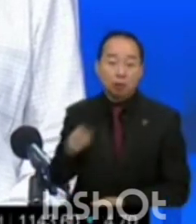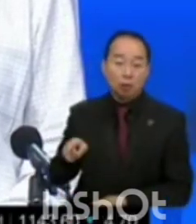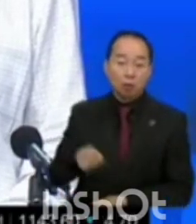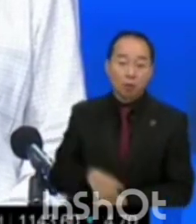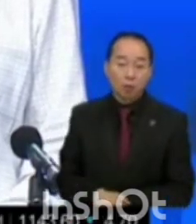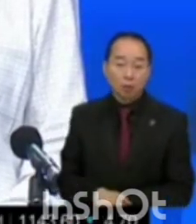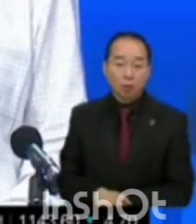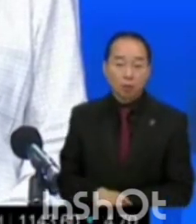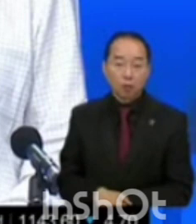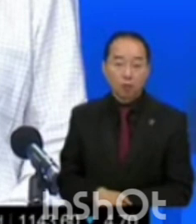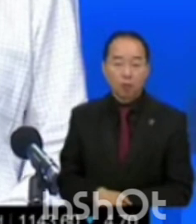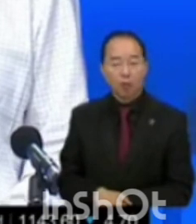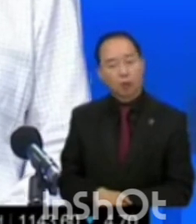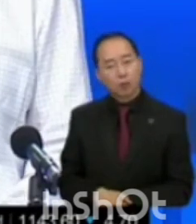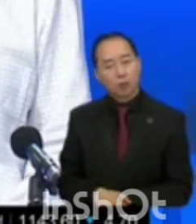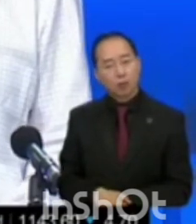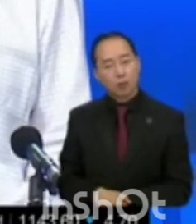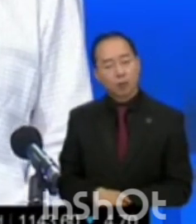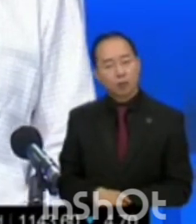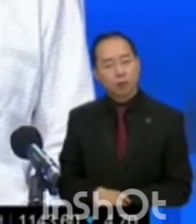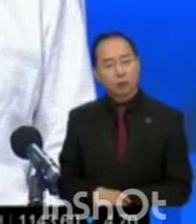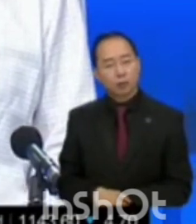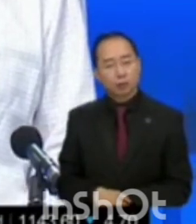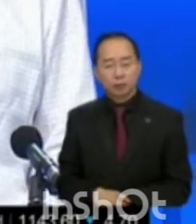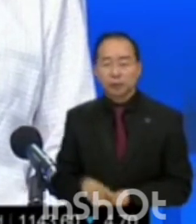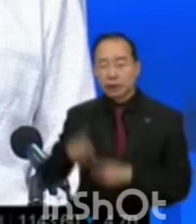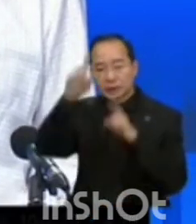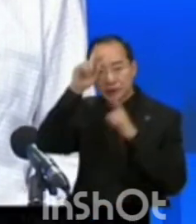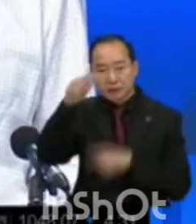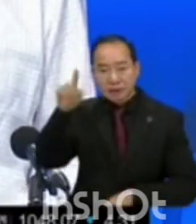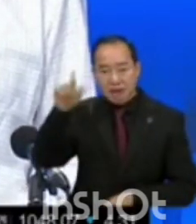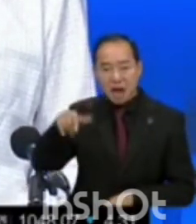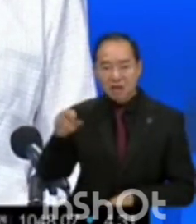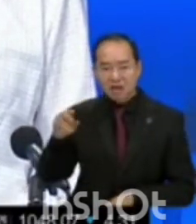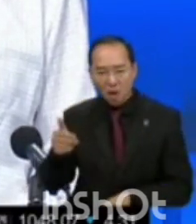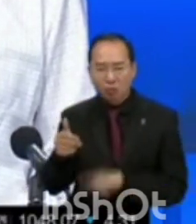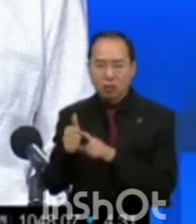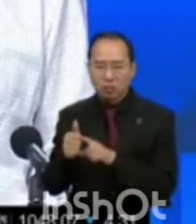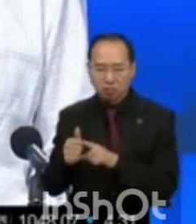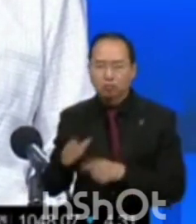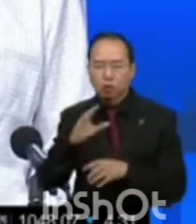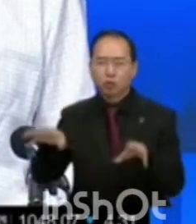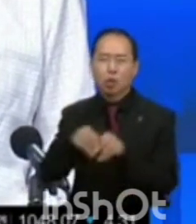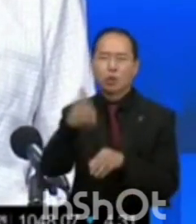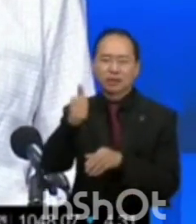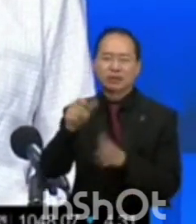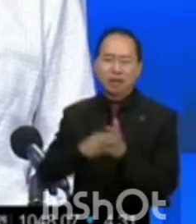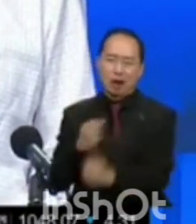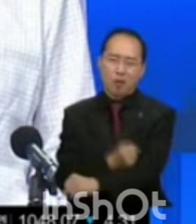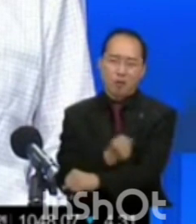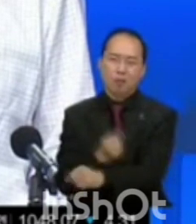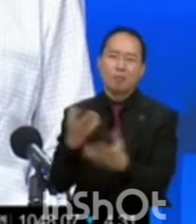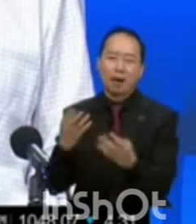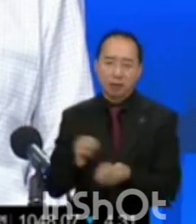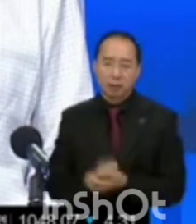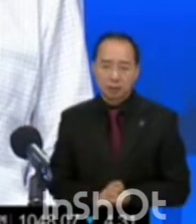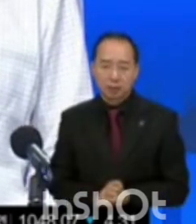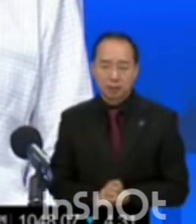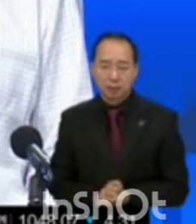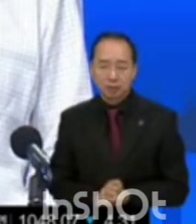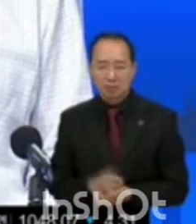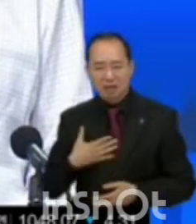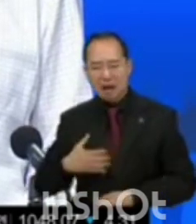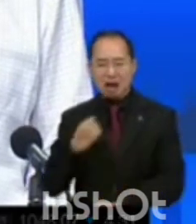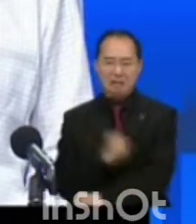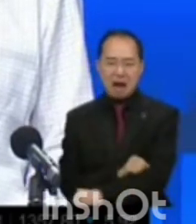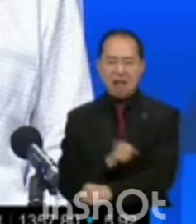않은가. 그래서 이제 후보자께서는 여러 가지 역할을 하셨는데 사실은 이렇게 그 성과라고 할